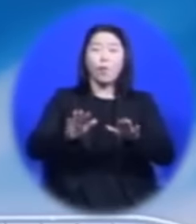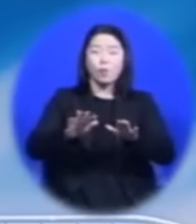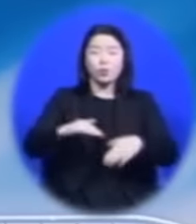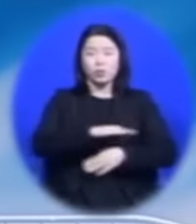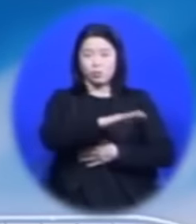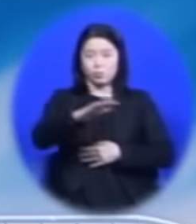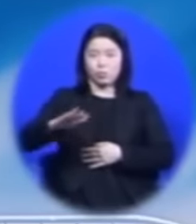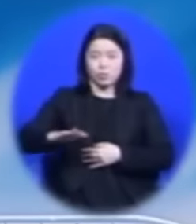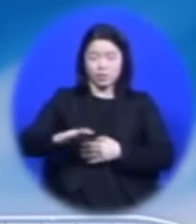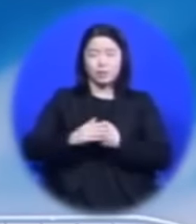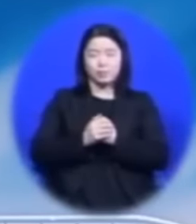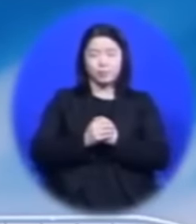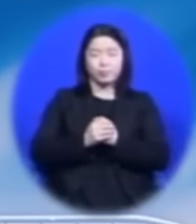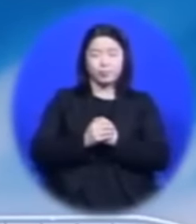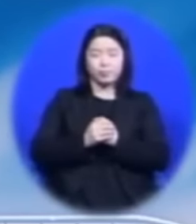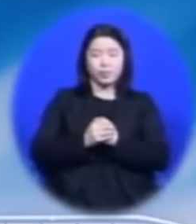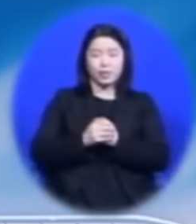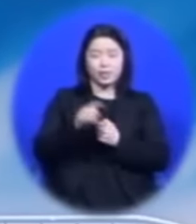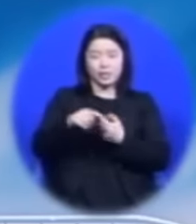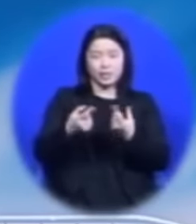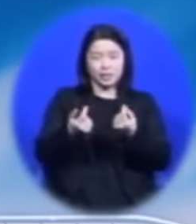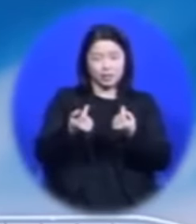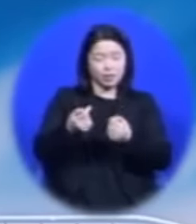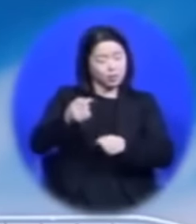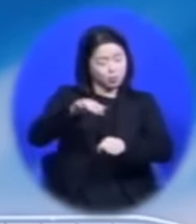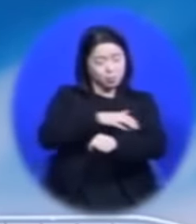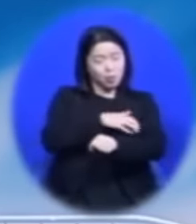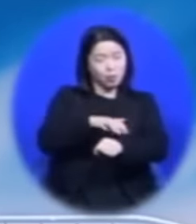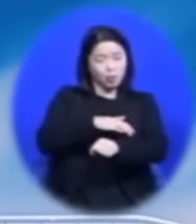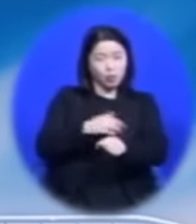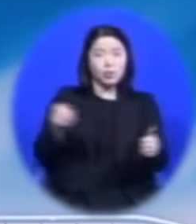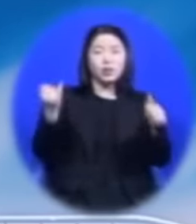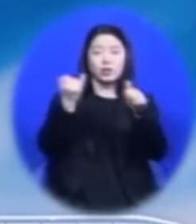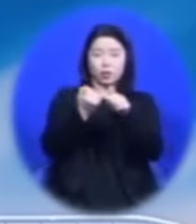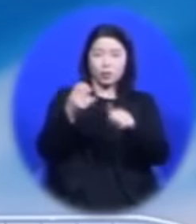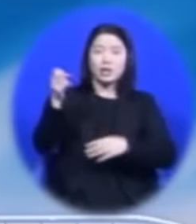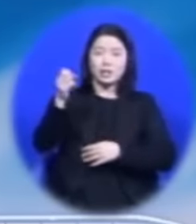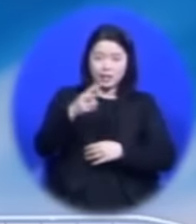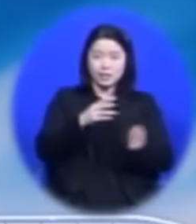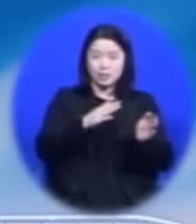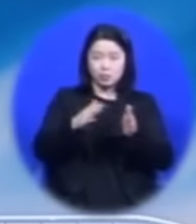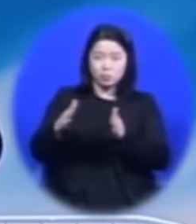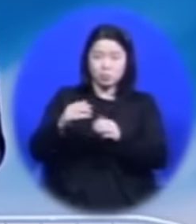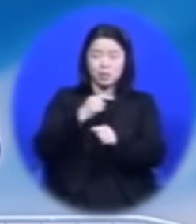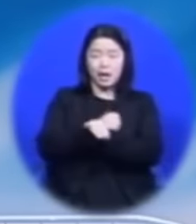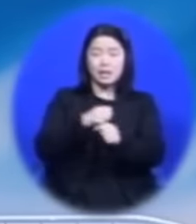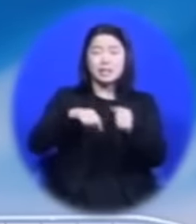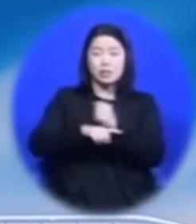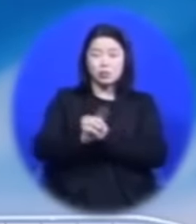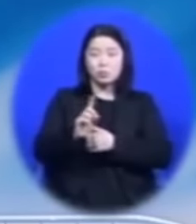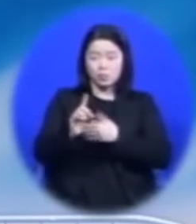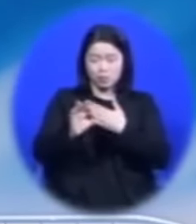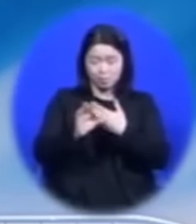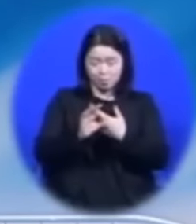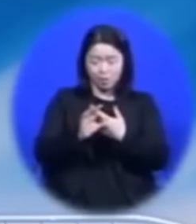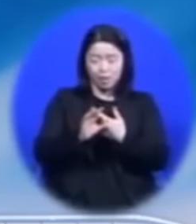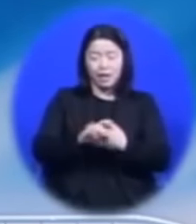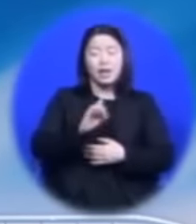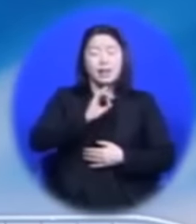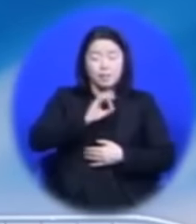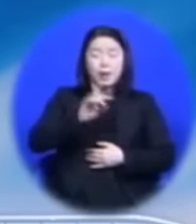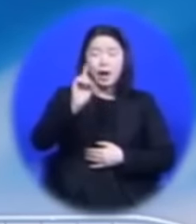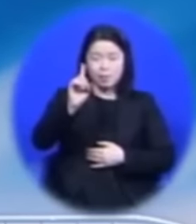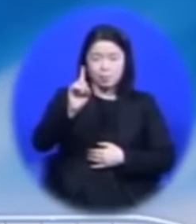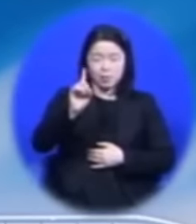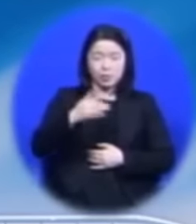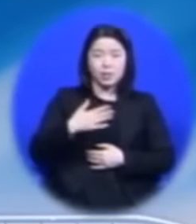저희들이 이렇게 좀 번거로운 결혼식을 다시 준비한 것은 단 한 번만이라도